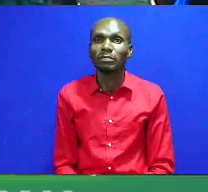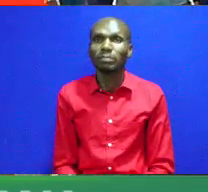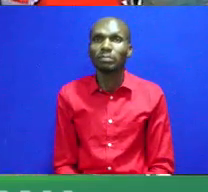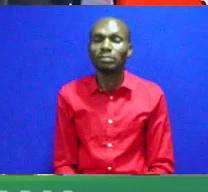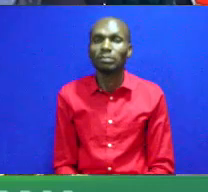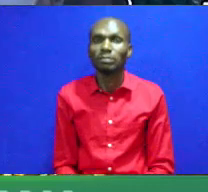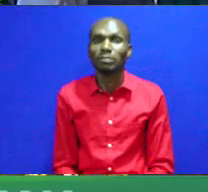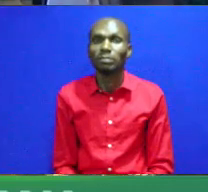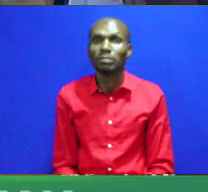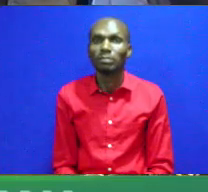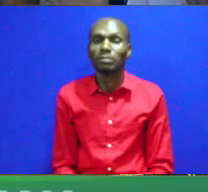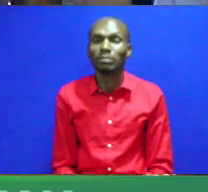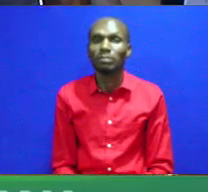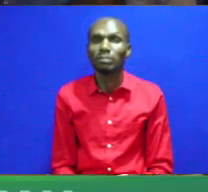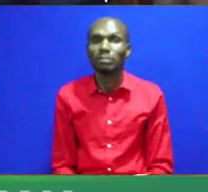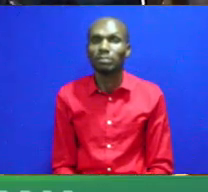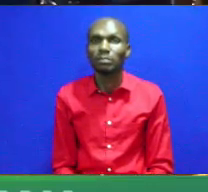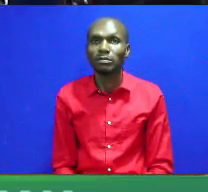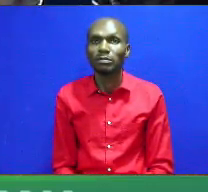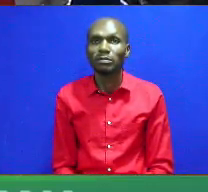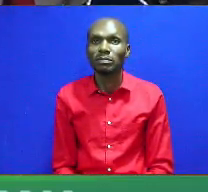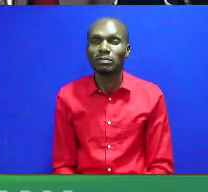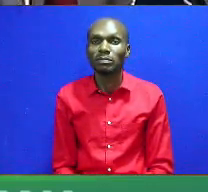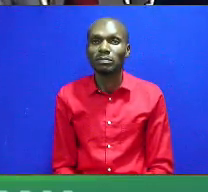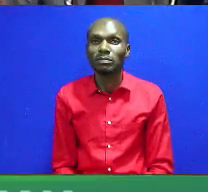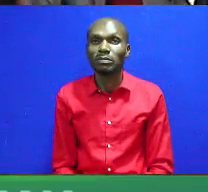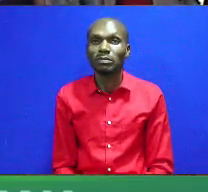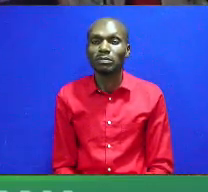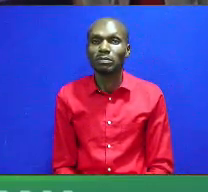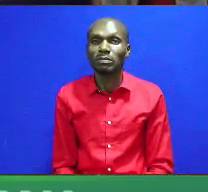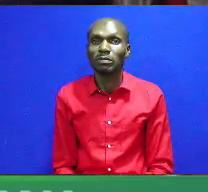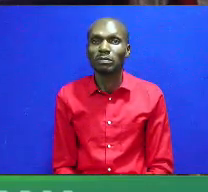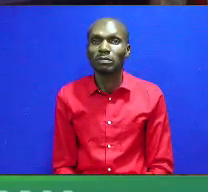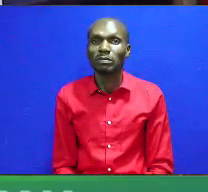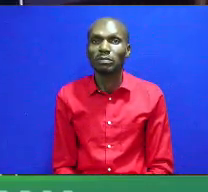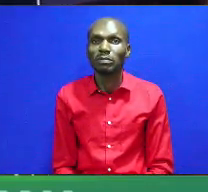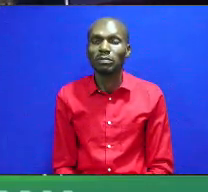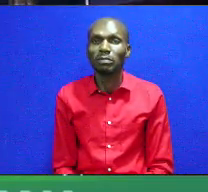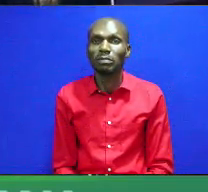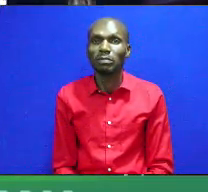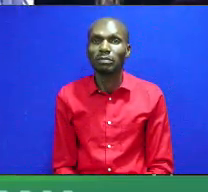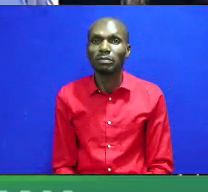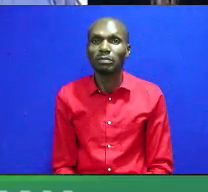sune kwa ogotoke bunge ya bonchari meye kaunti ya Kisi ili tali ya Nedipon Asanya